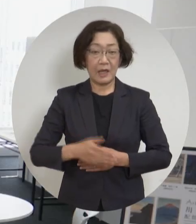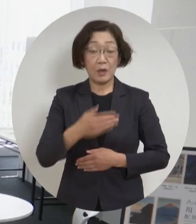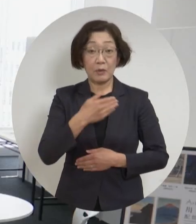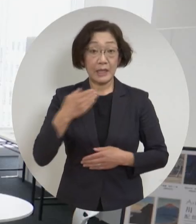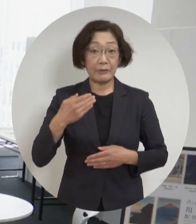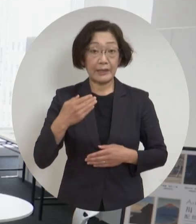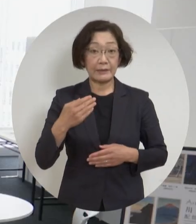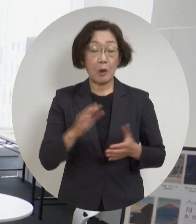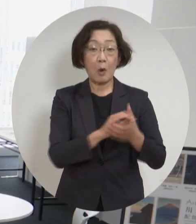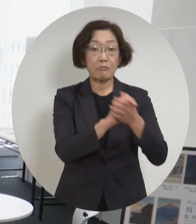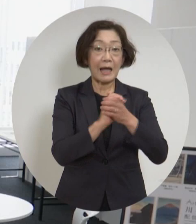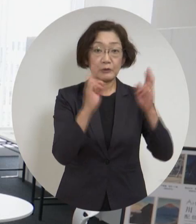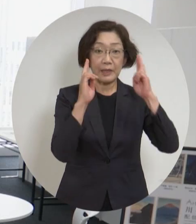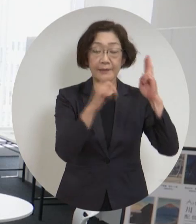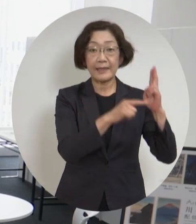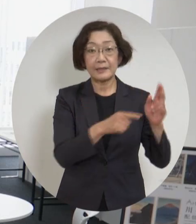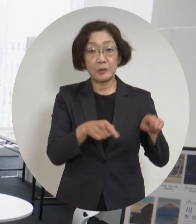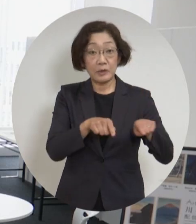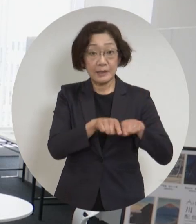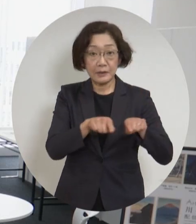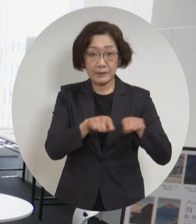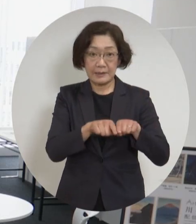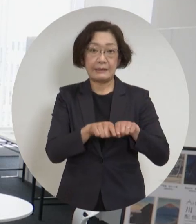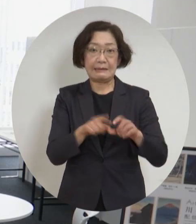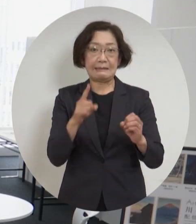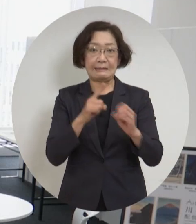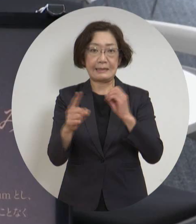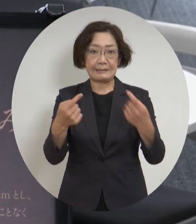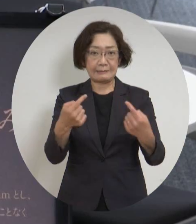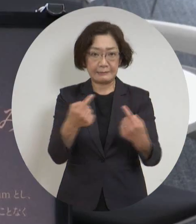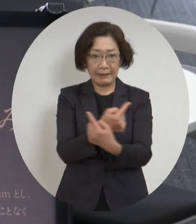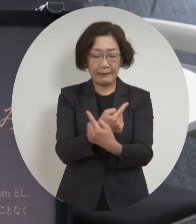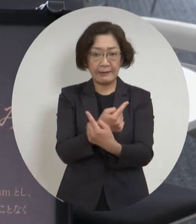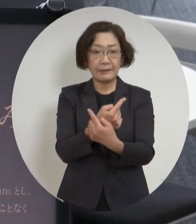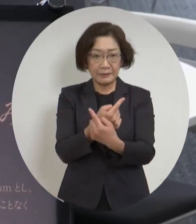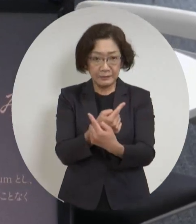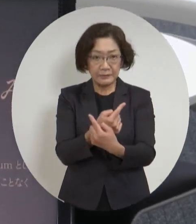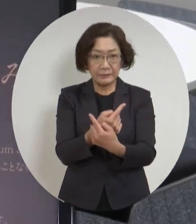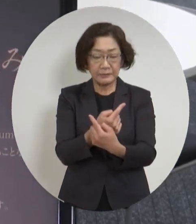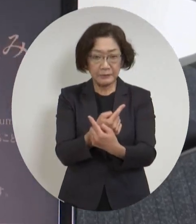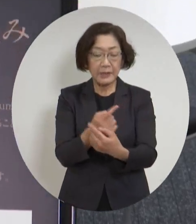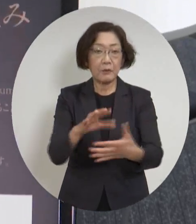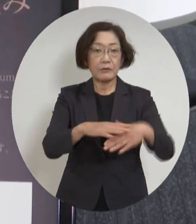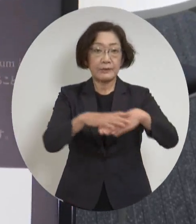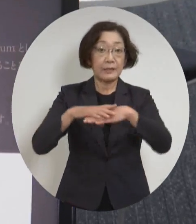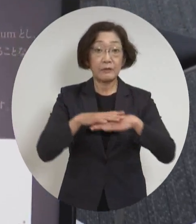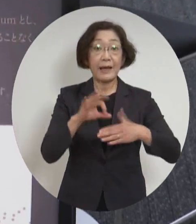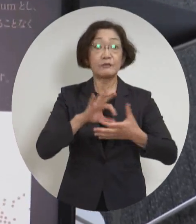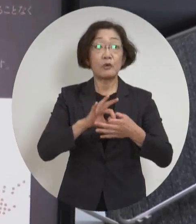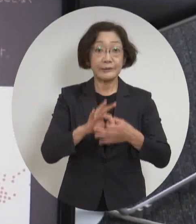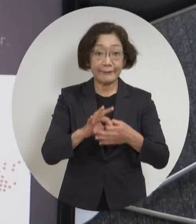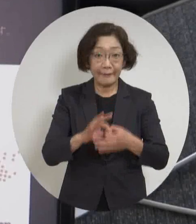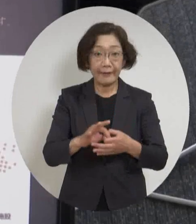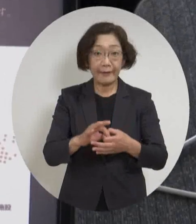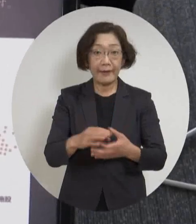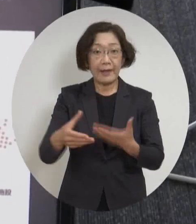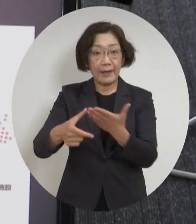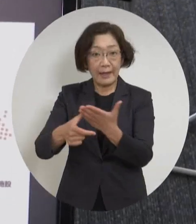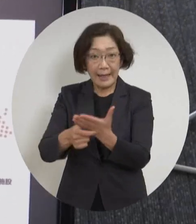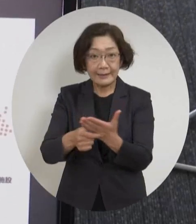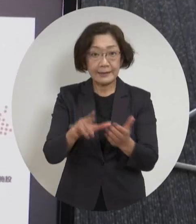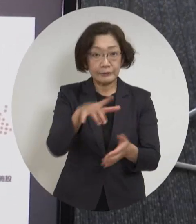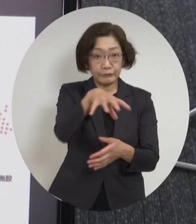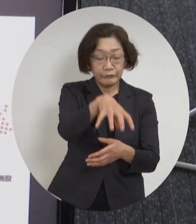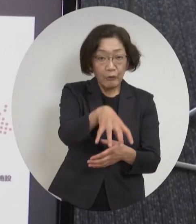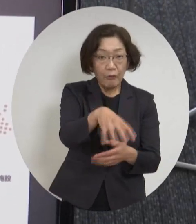パートナーであるアルステクネ社による高精細なデジタル化を行ったデータをネットワークを通じて駅や空港、区の施設